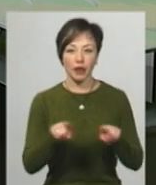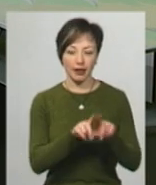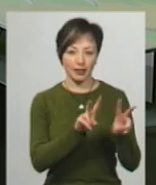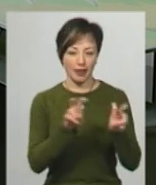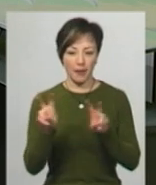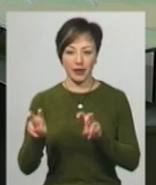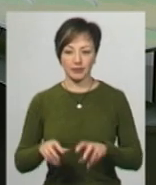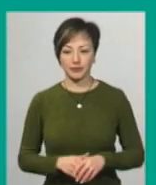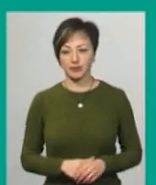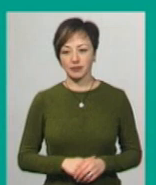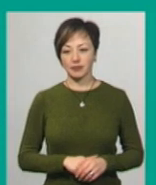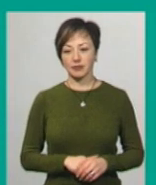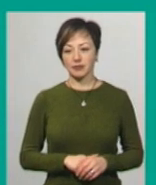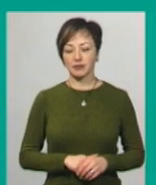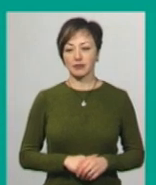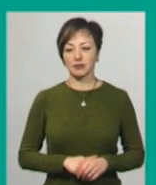теми.